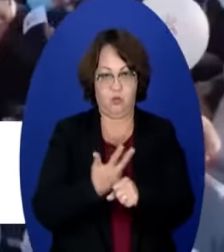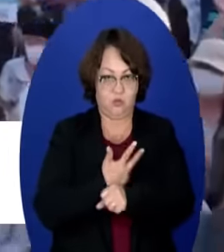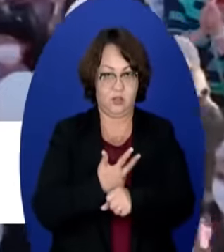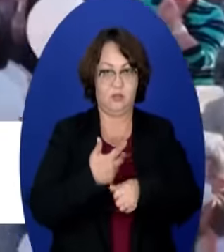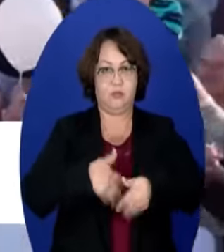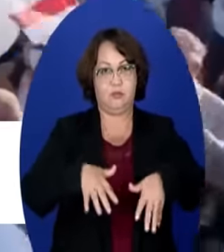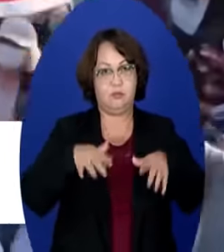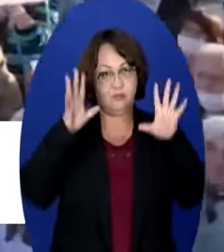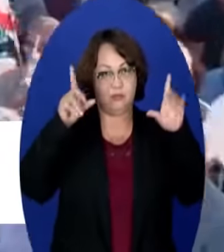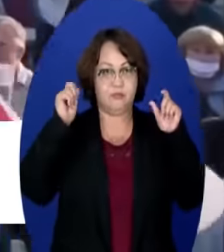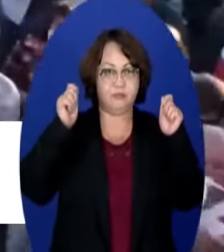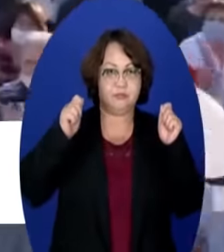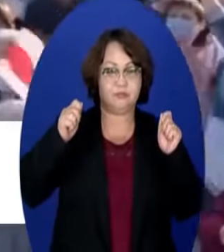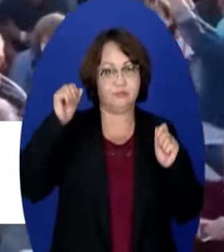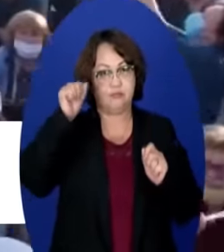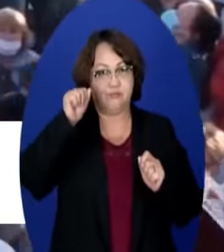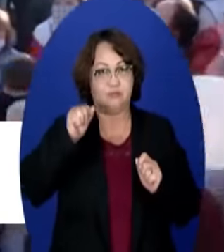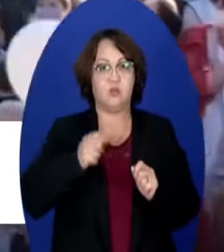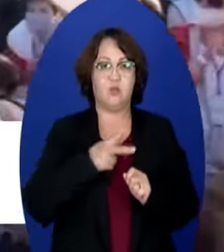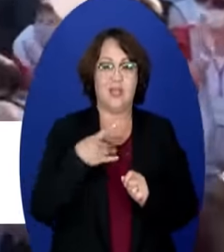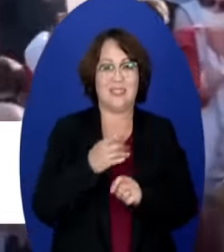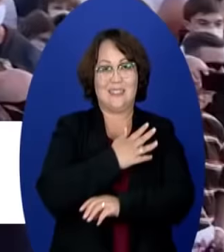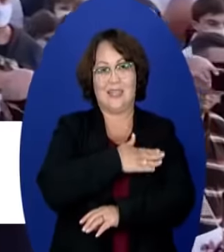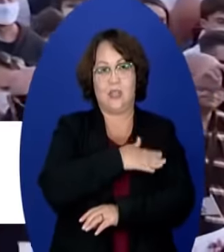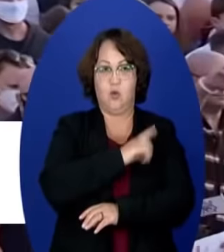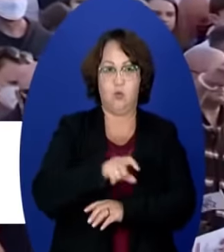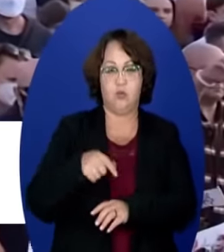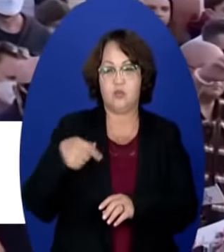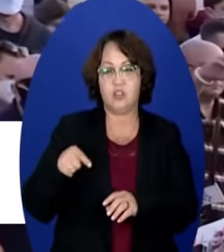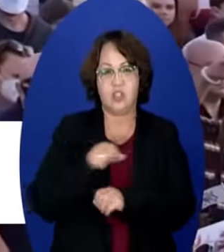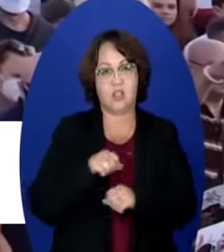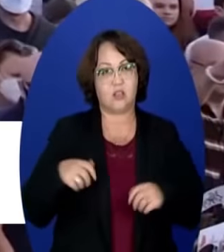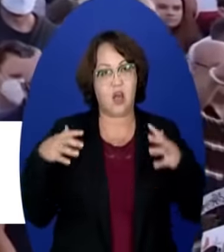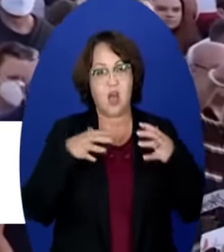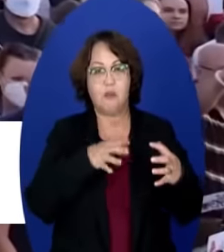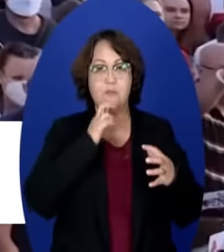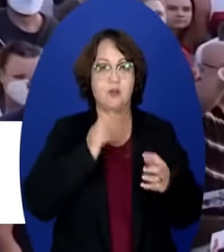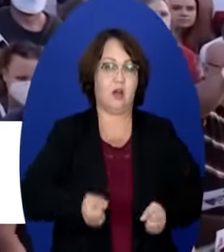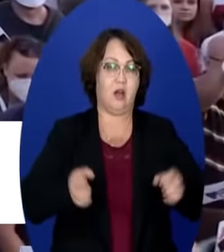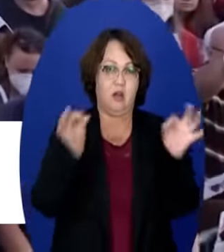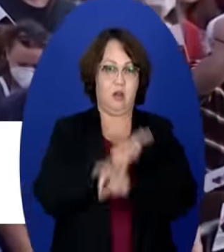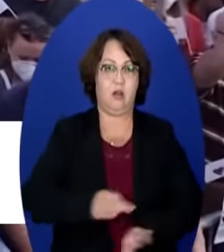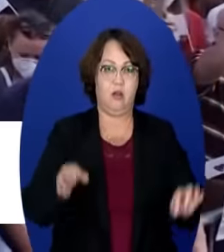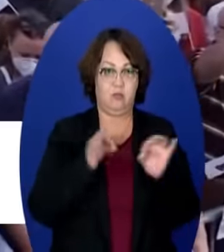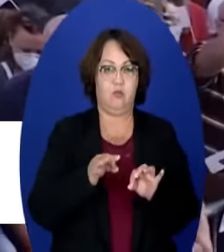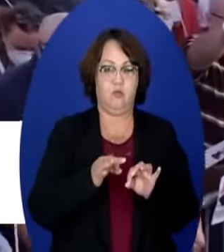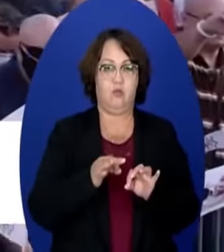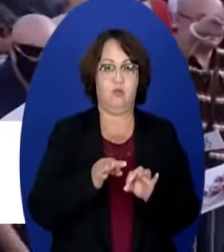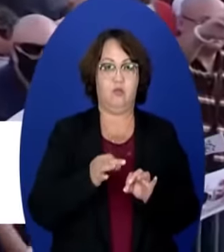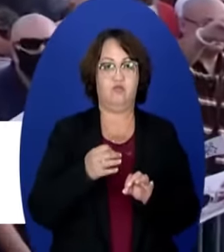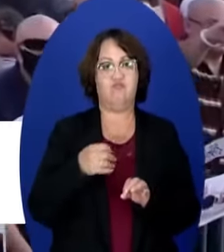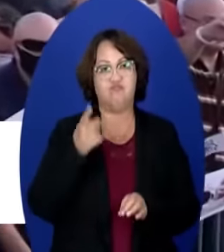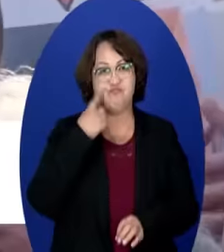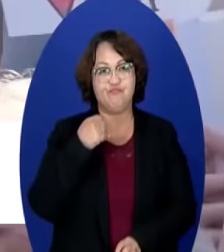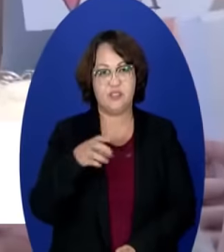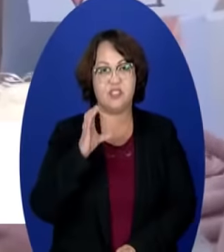үргэлжилсэн энэ жагсаал цуглааны үеэр цагдаа нарлаад жагсаагчдын хооронд элдв мөргөлдөн гараагүй. Светлана Тихонова, бусад нэр